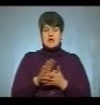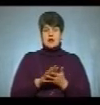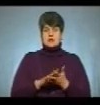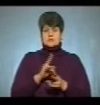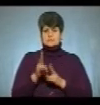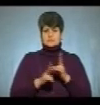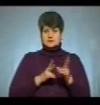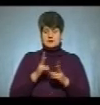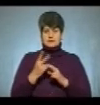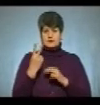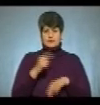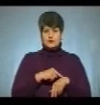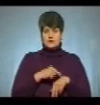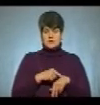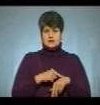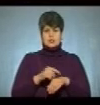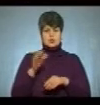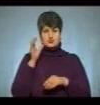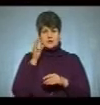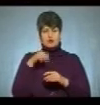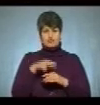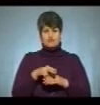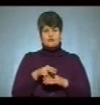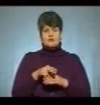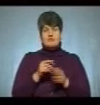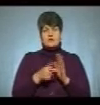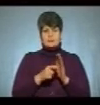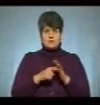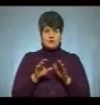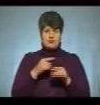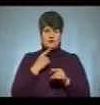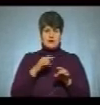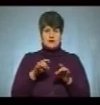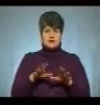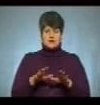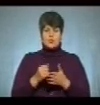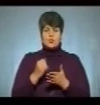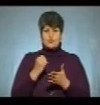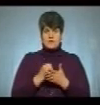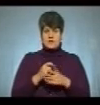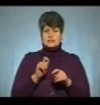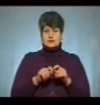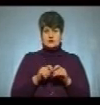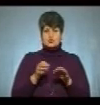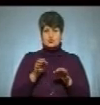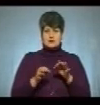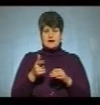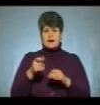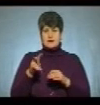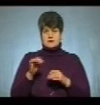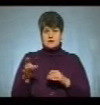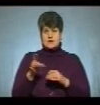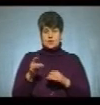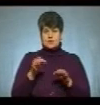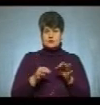двох годин слухання судді йдуть до нарадчої кімнати, після чого озвучують рішення. Ухвалу слідчого судді Галицького районного суду міста